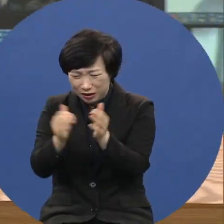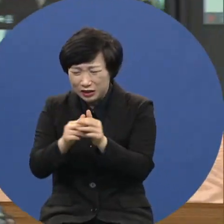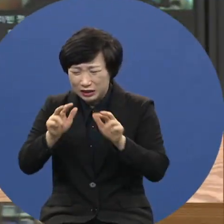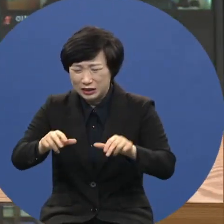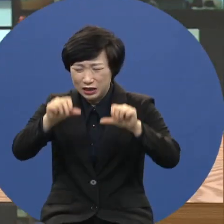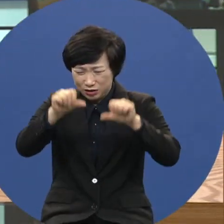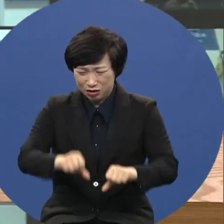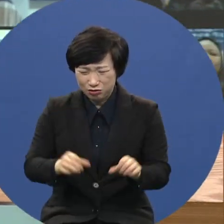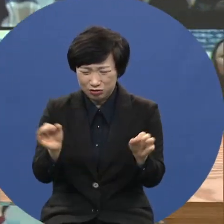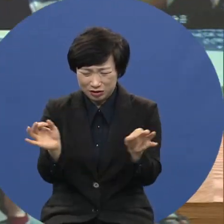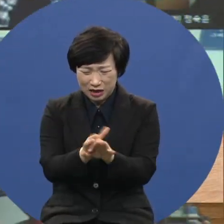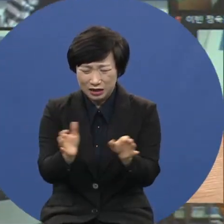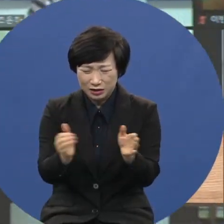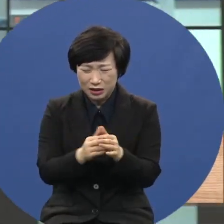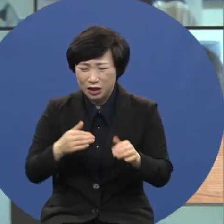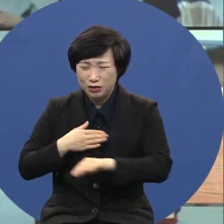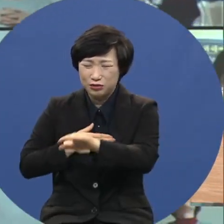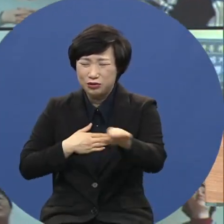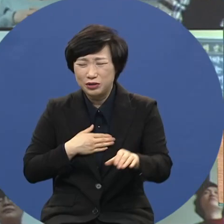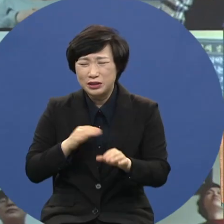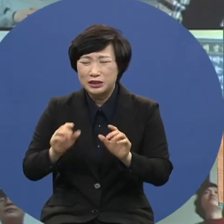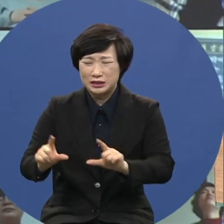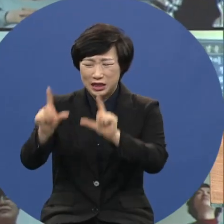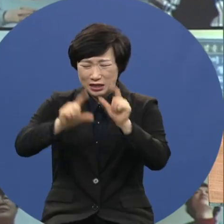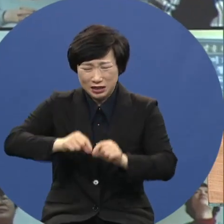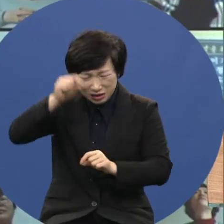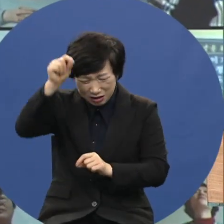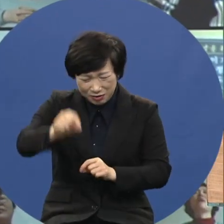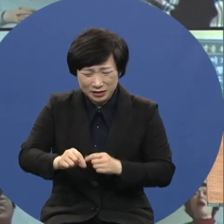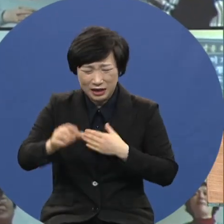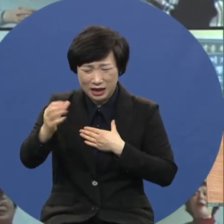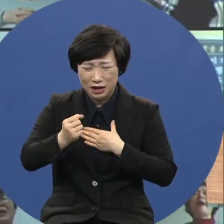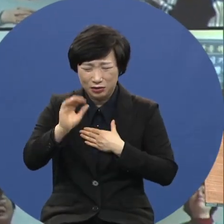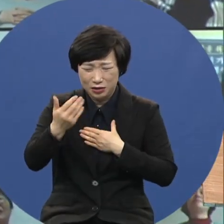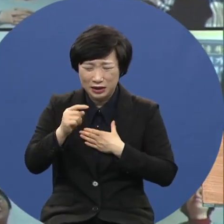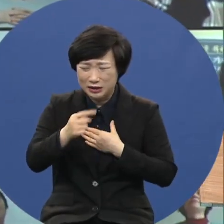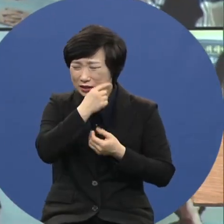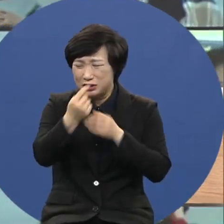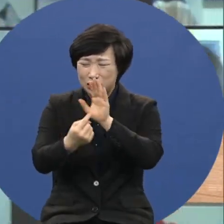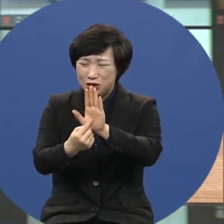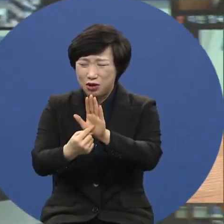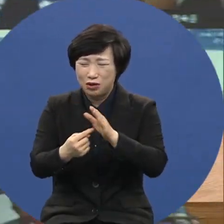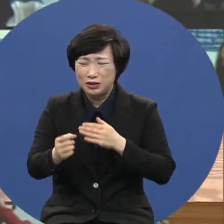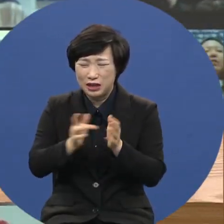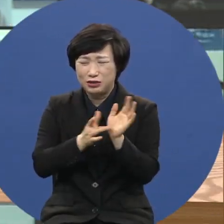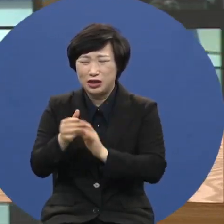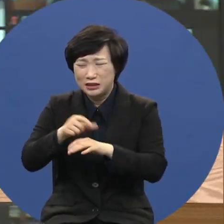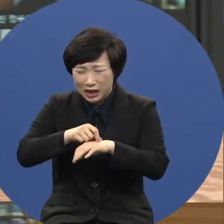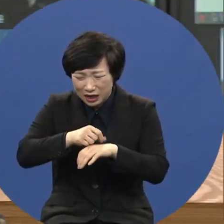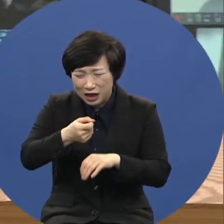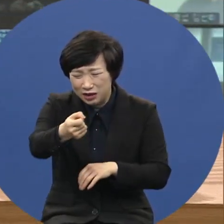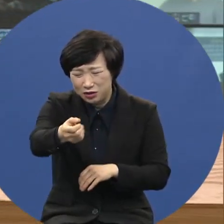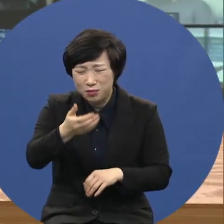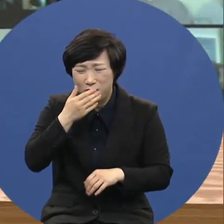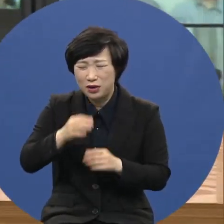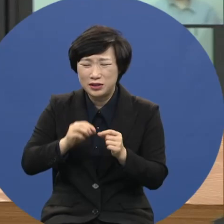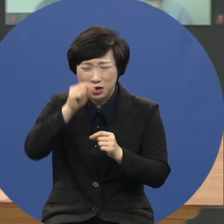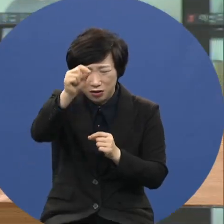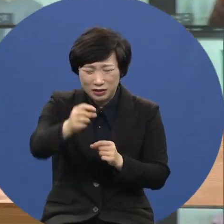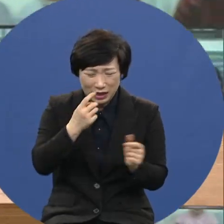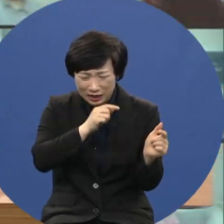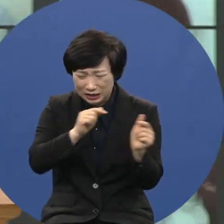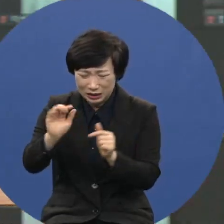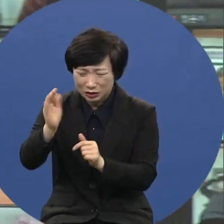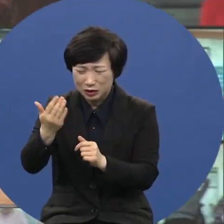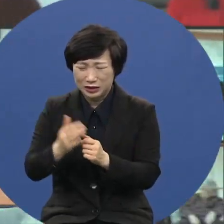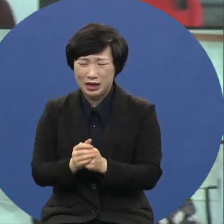무너졌습니다. 우리는 영원한 삶을 가졌습니다. 그 증거로 내 살을 받아 먹어라. 영원한